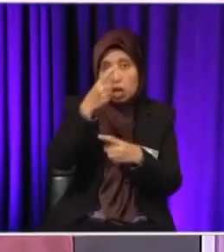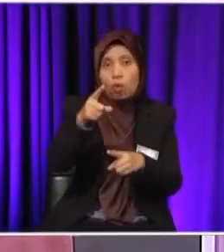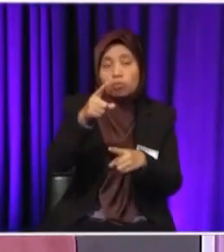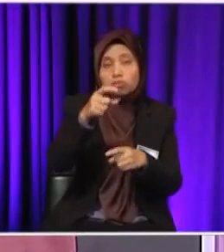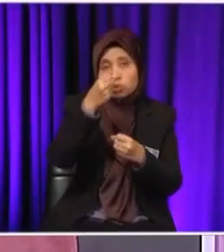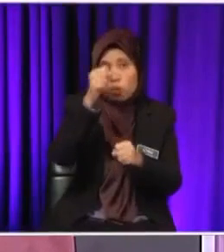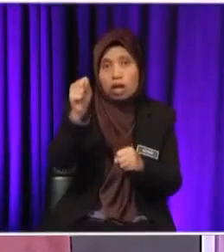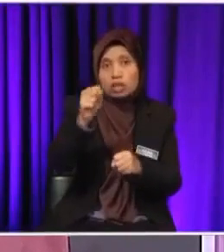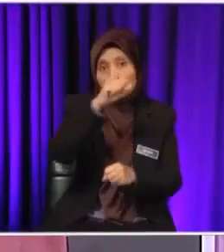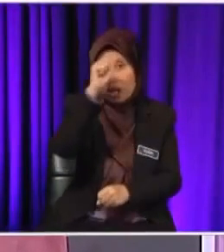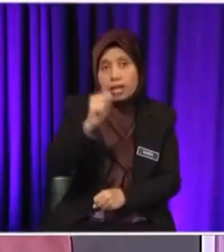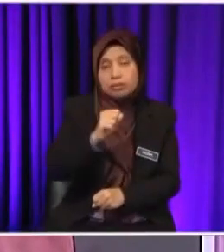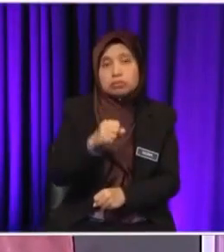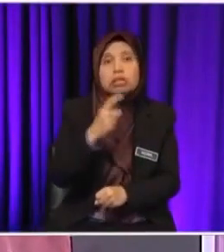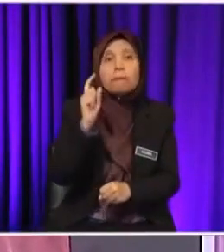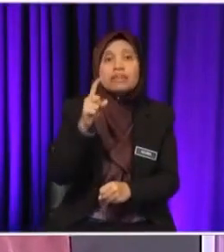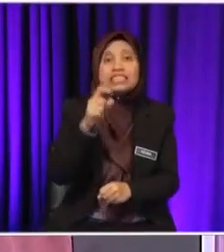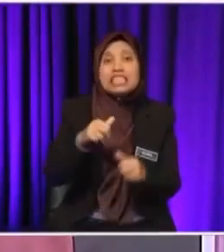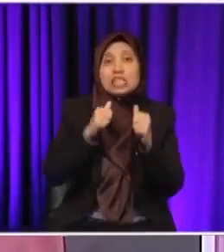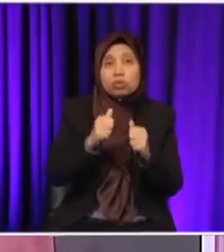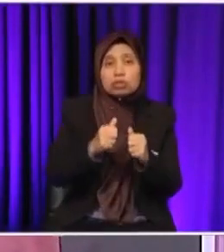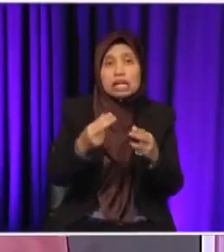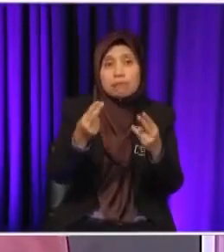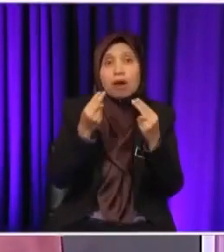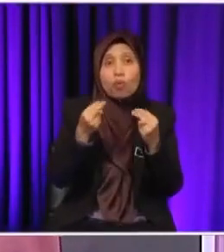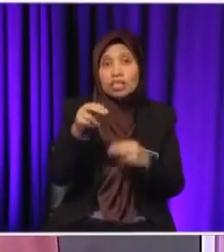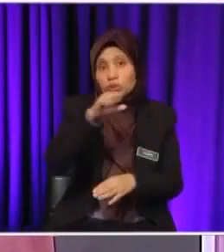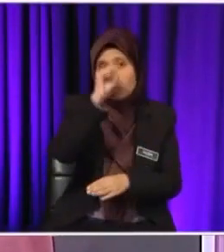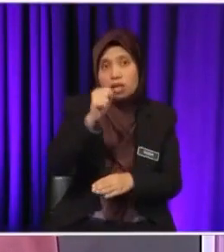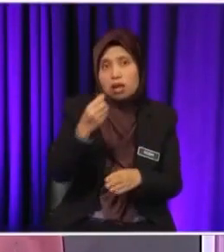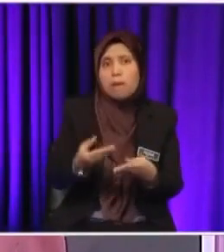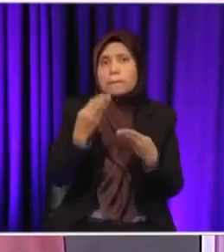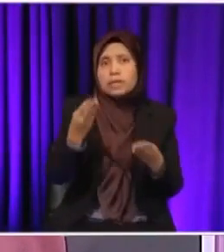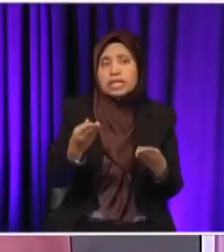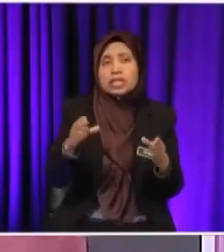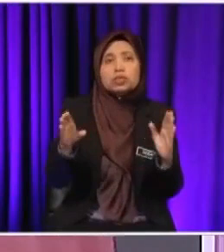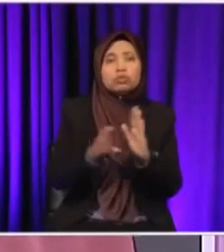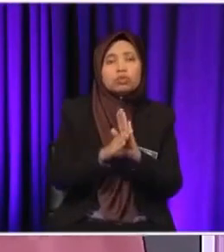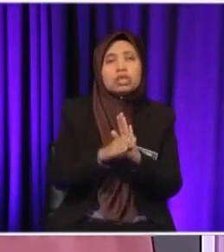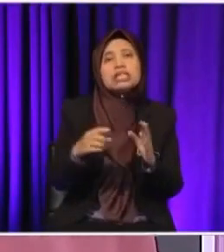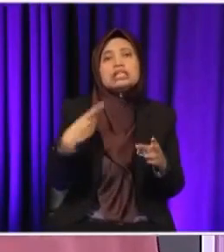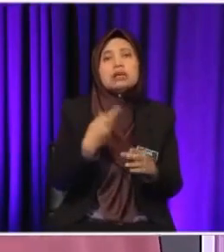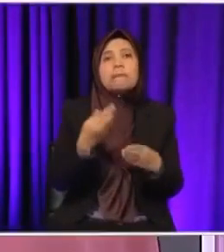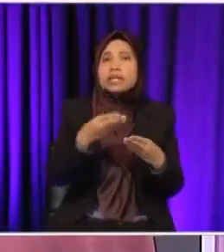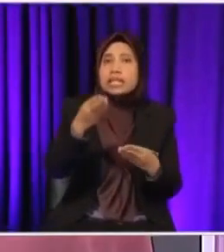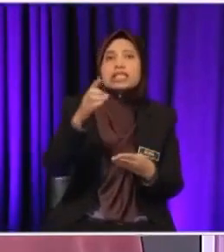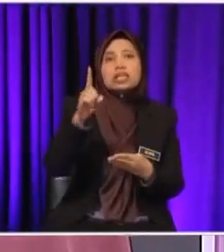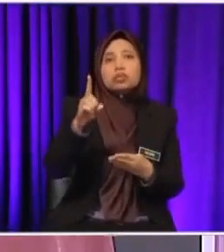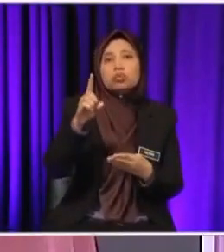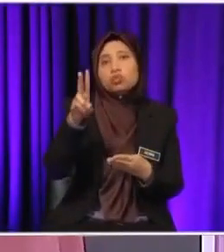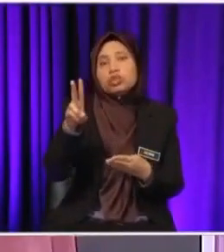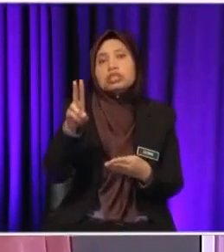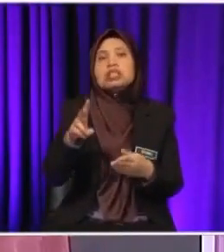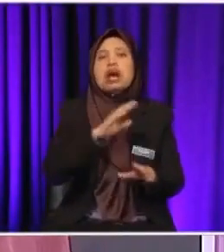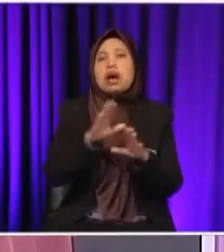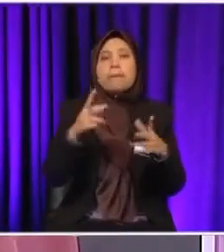kehendak markah itu sendiri sebenarnya. Dan juga bentuk soalan, kalau dia berkata berikan, kita hanya berikan markah dia pun dua, berikan sahajalah tanpa